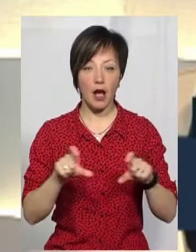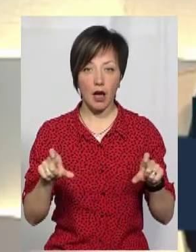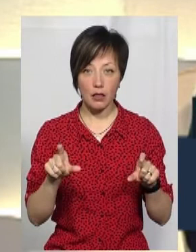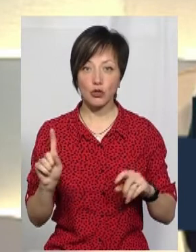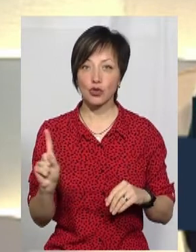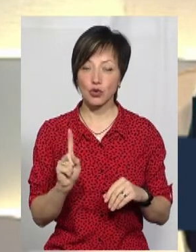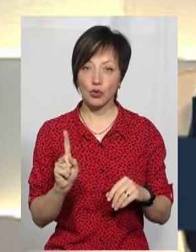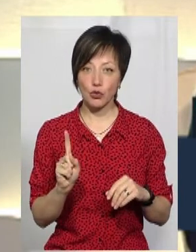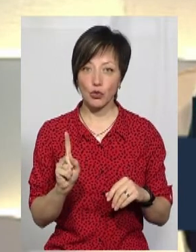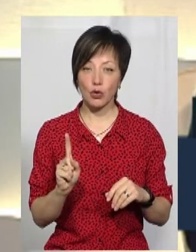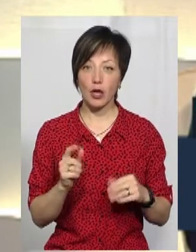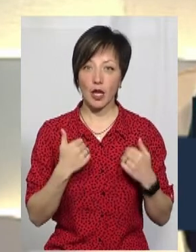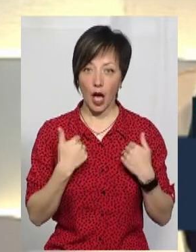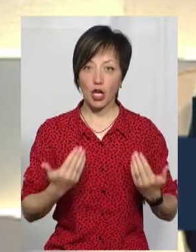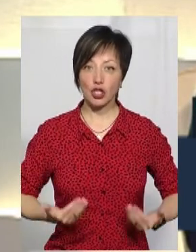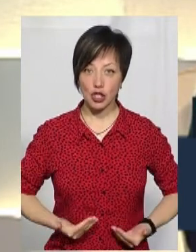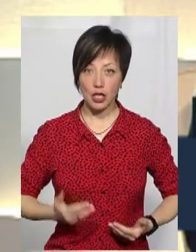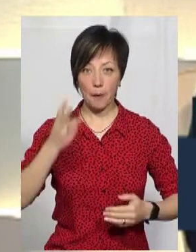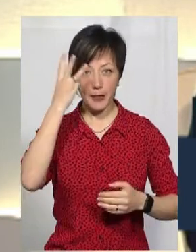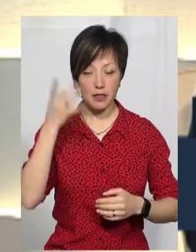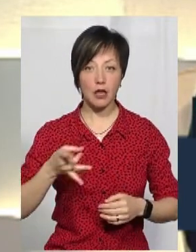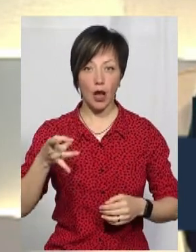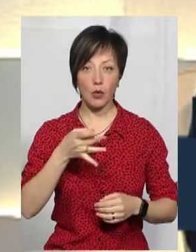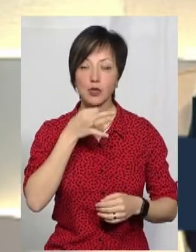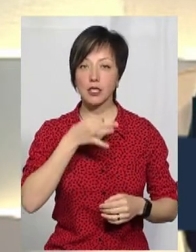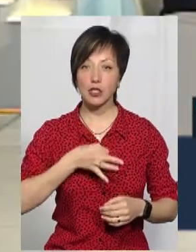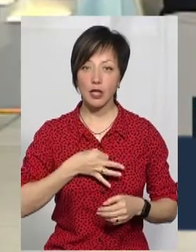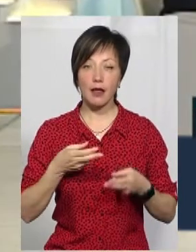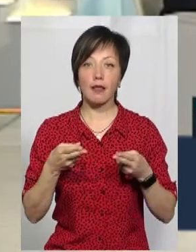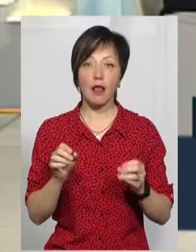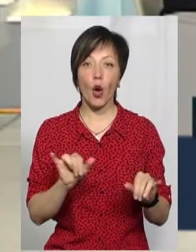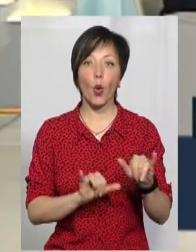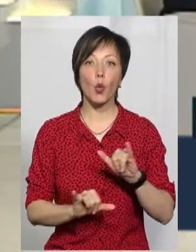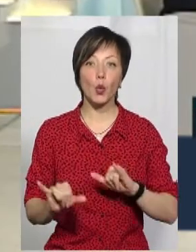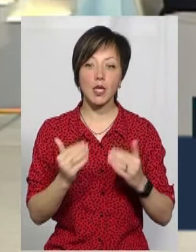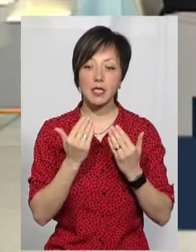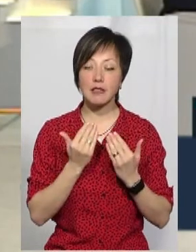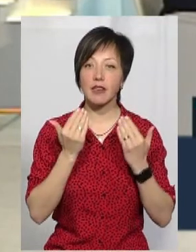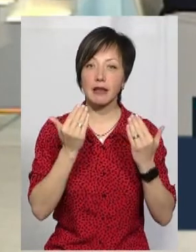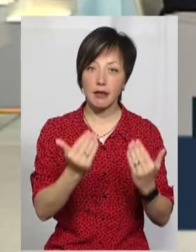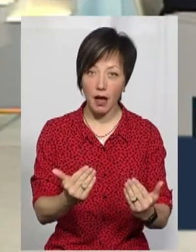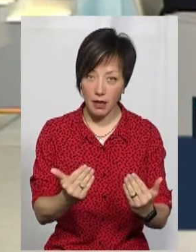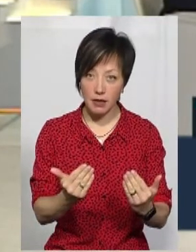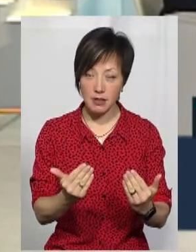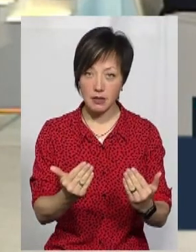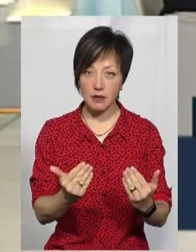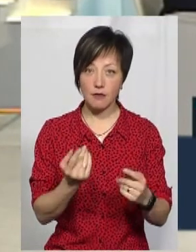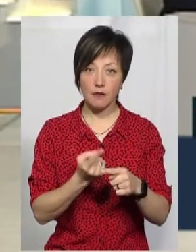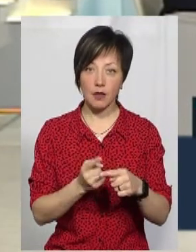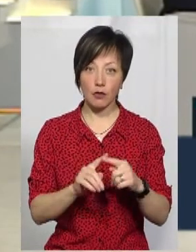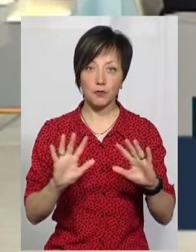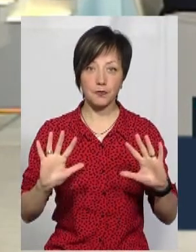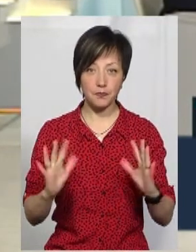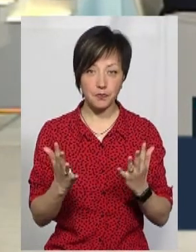що... Я житель Хмельницького району, і от скажіть, будь ласка, де, куди нам вже звертатися, як в даному